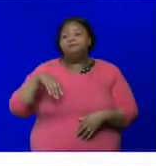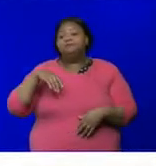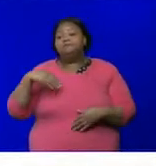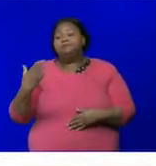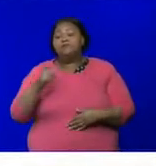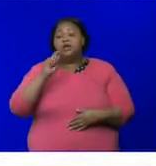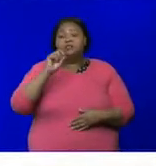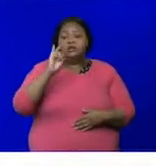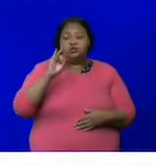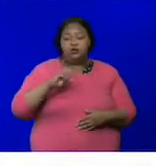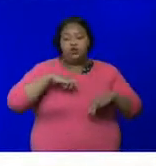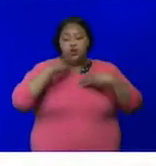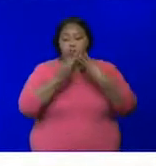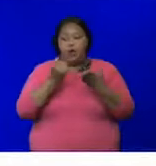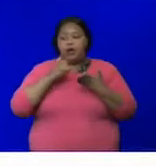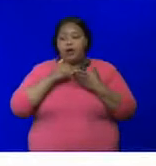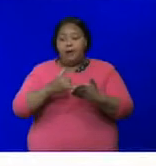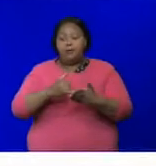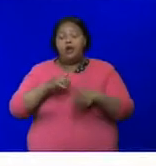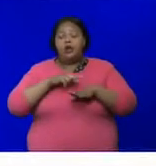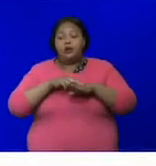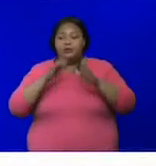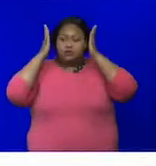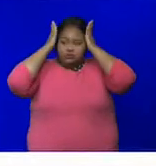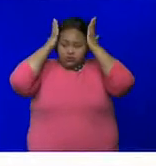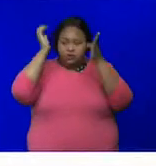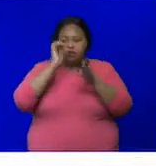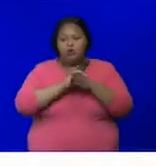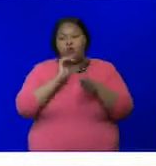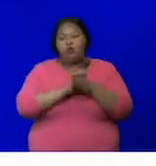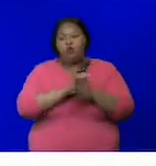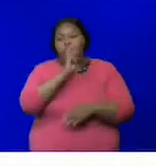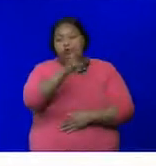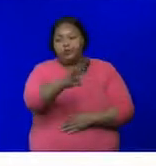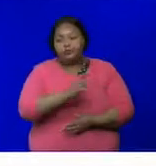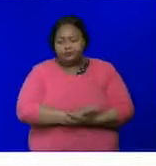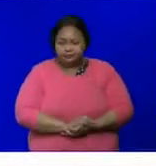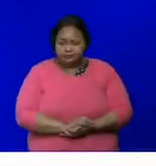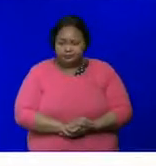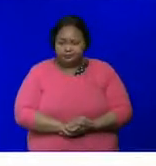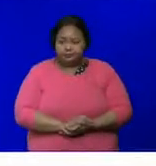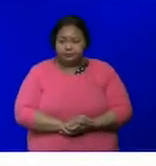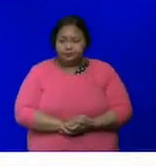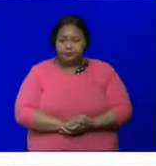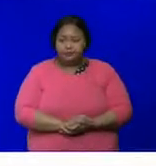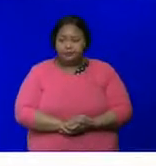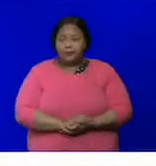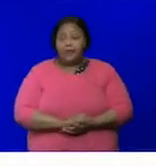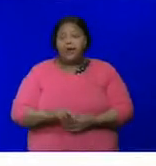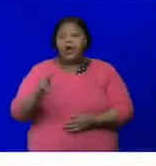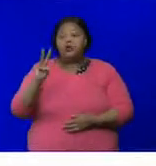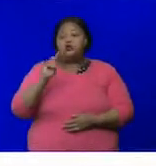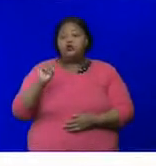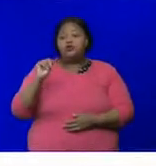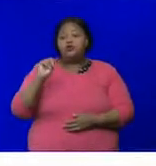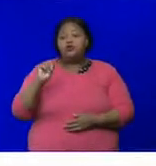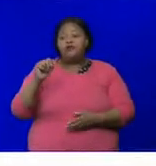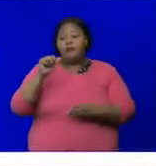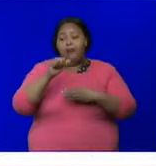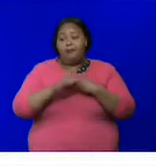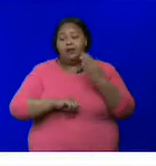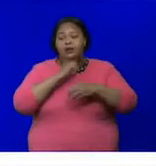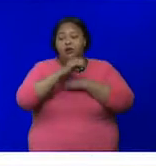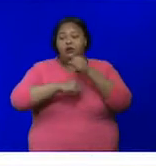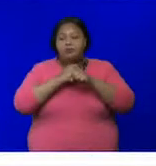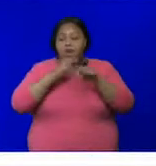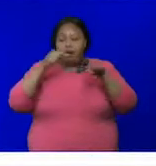ye-ICC T20 World Cup Qualifiers letawubanjelwa eveni laseRwanda imidlalo itawudlalwa ngenyanga yelwedi eminyakeni